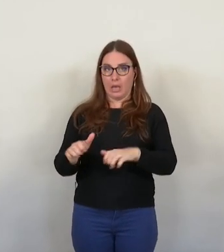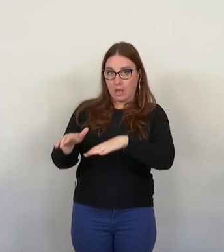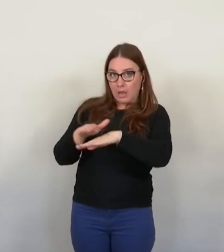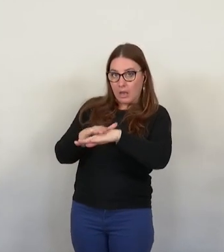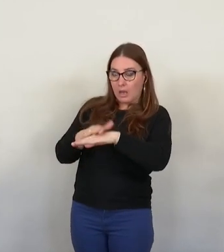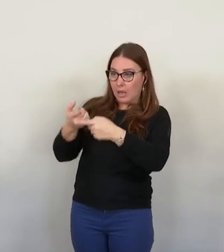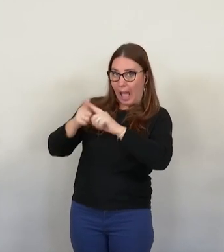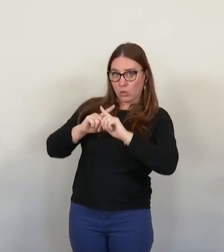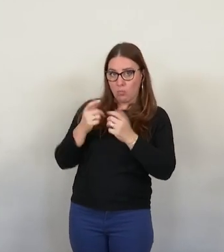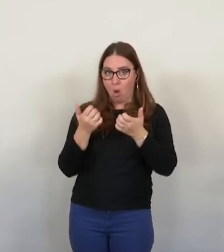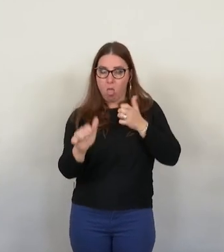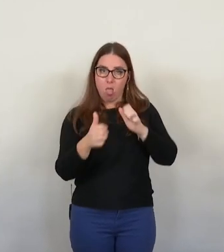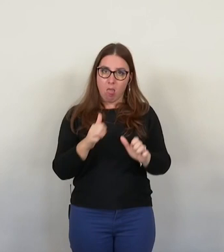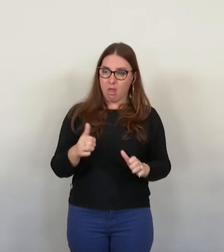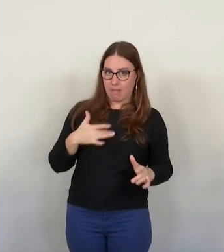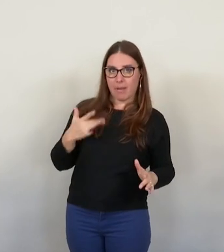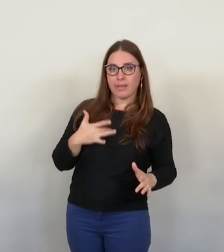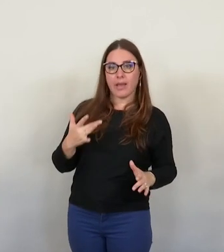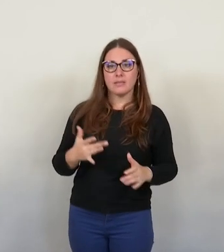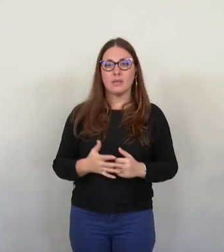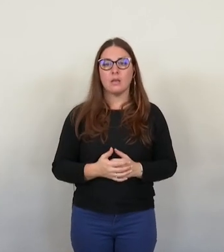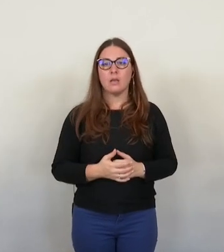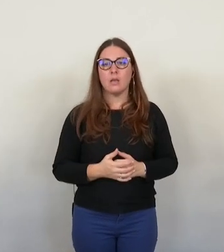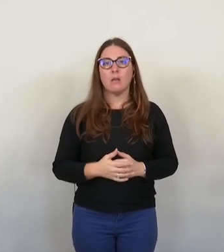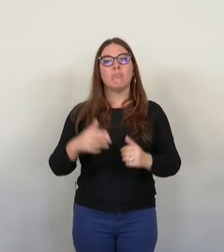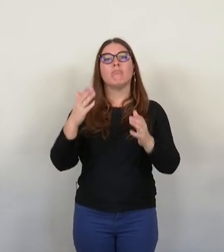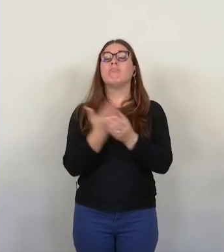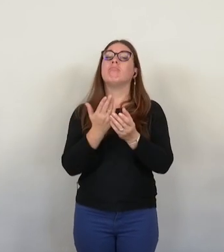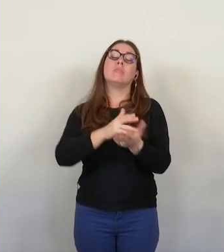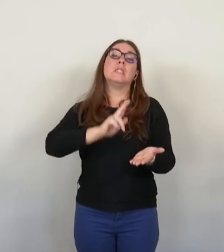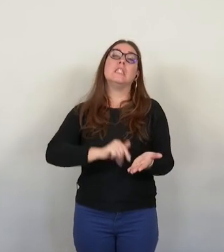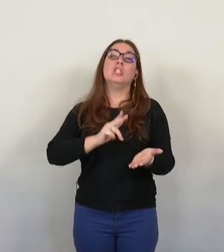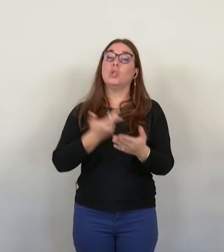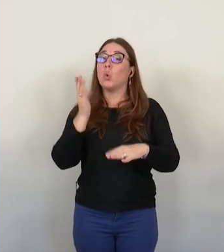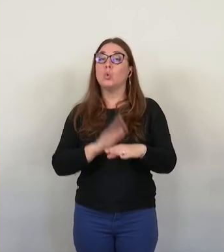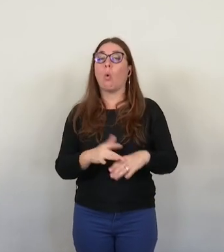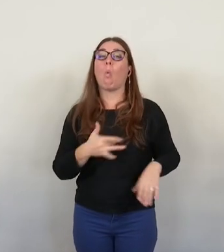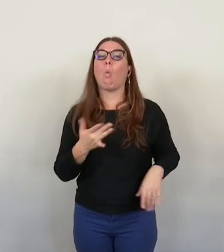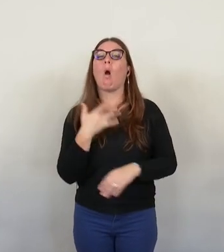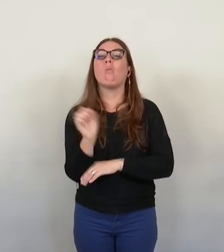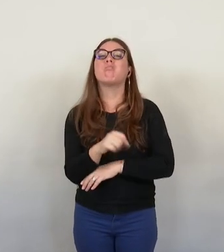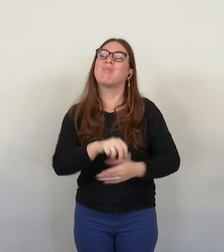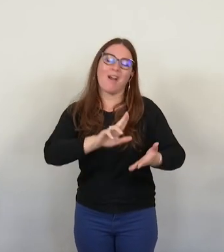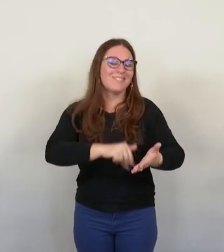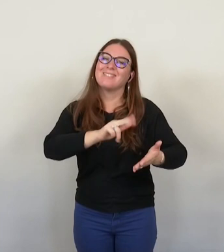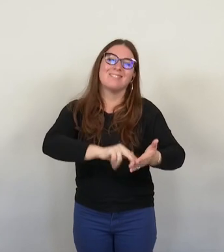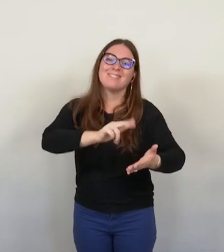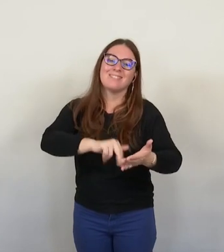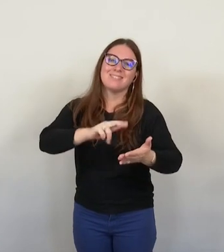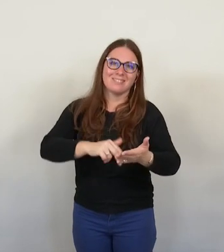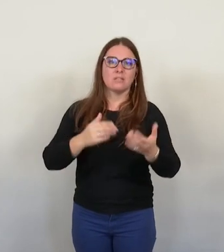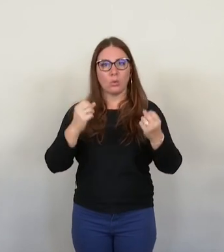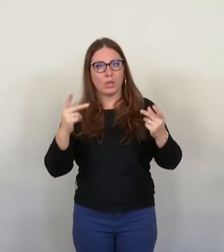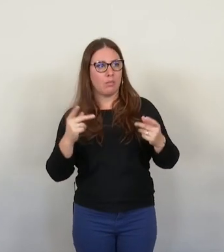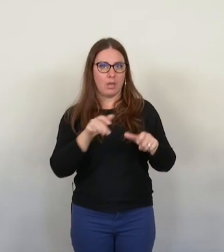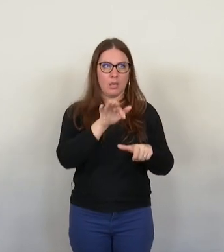s'en dérober montre que en fin de compte on signe des documents mais quelle importance on peut comprendre que les Français